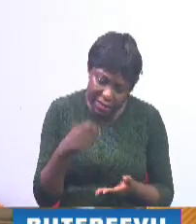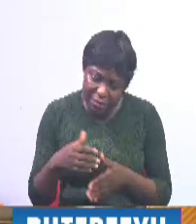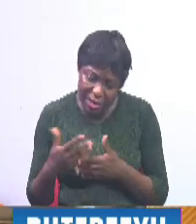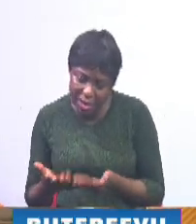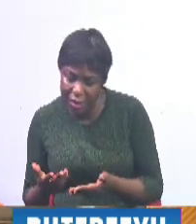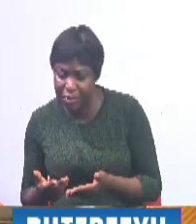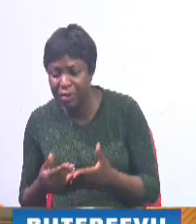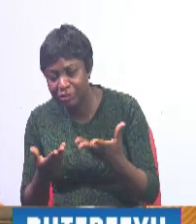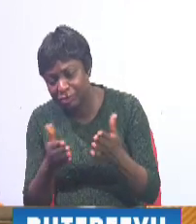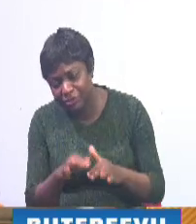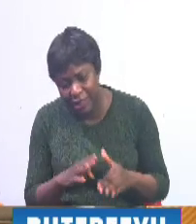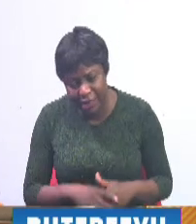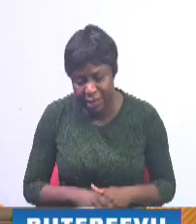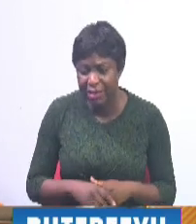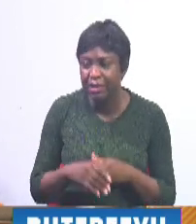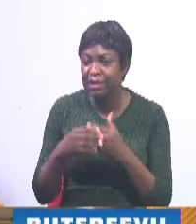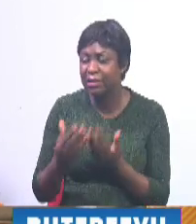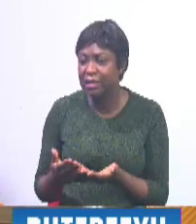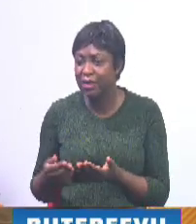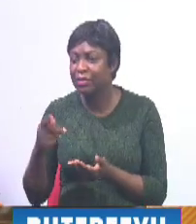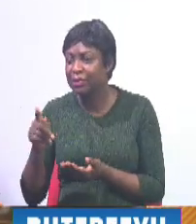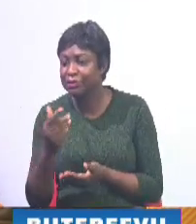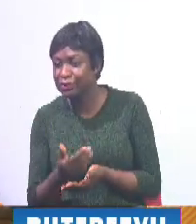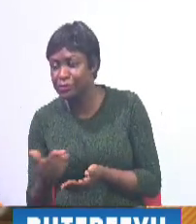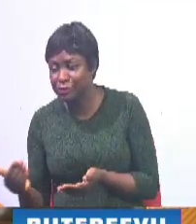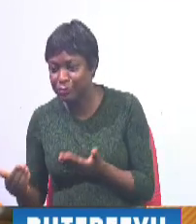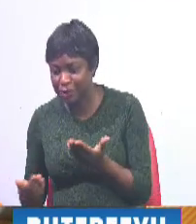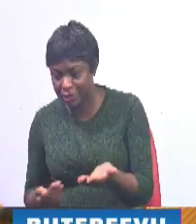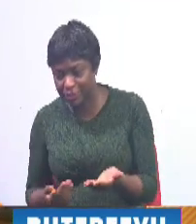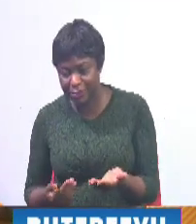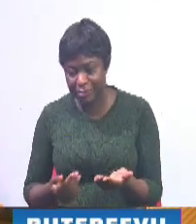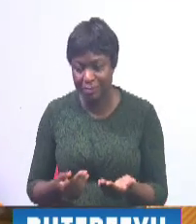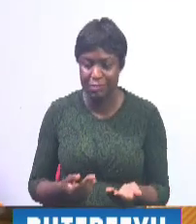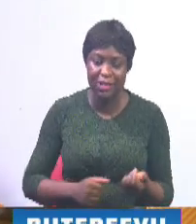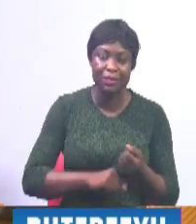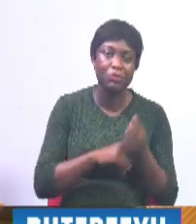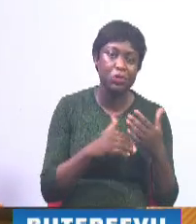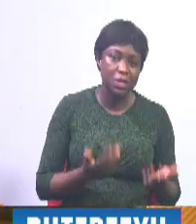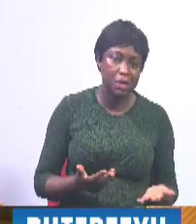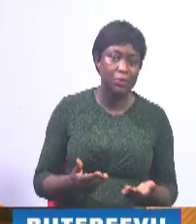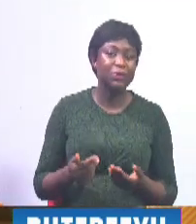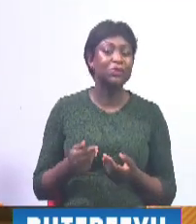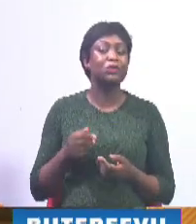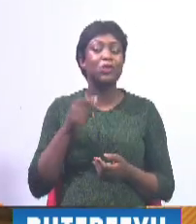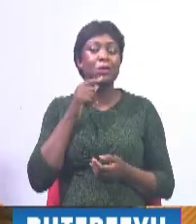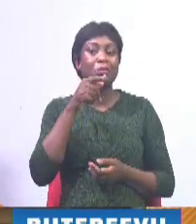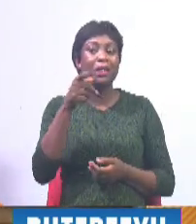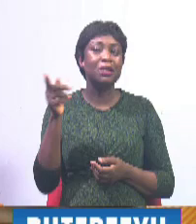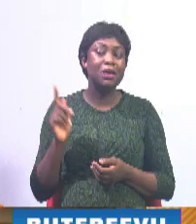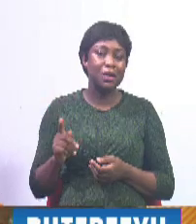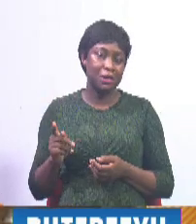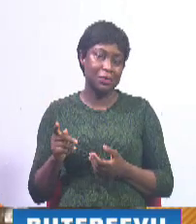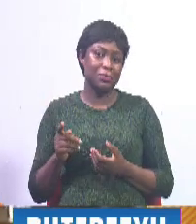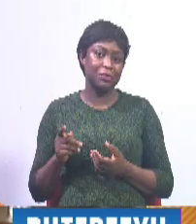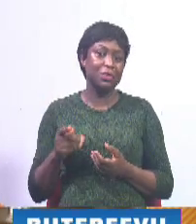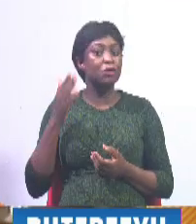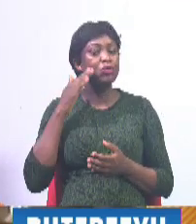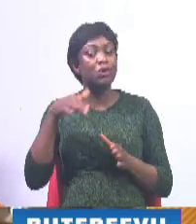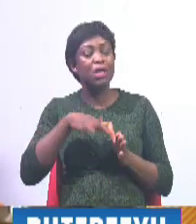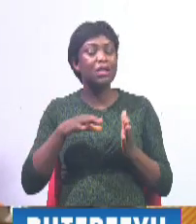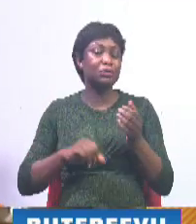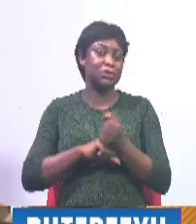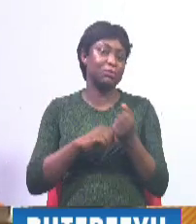kati gwajja ayagala okumutwala si nawajja ekivaamu kasitaba ekikaba wulira ng'okaaba ebifaanako bwe